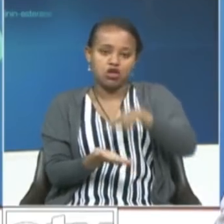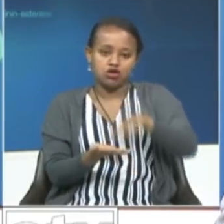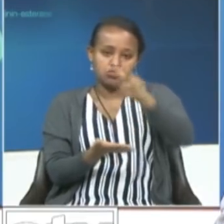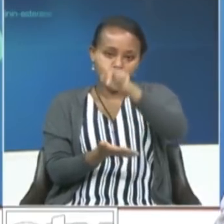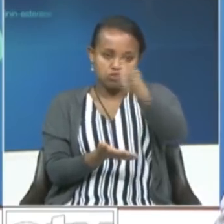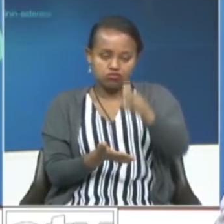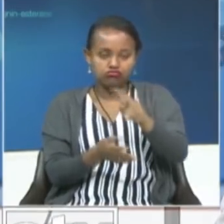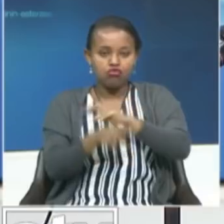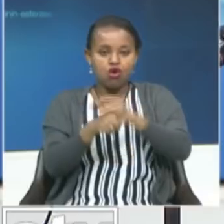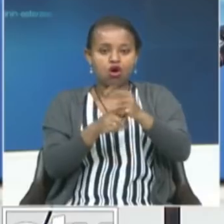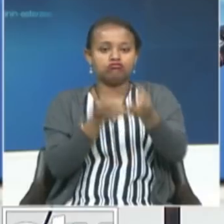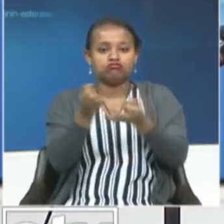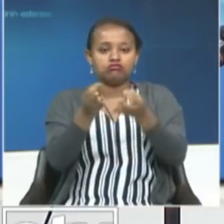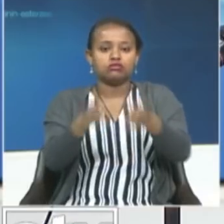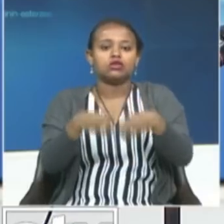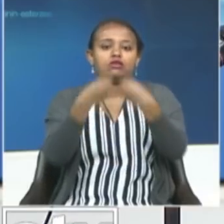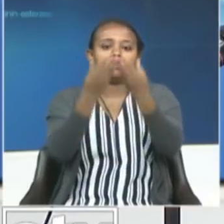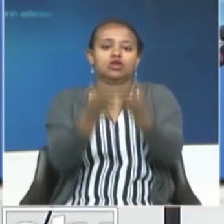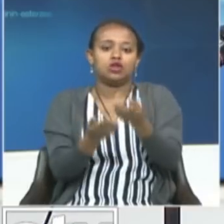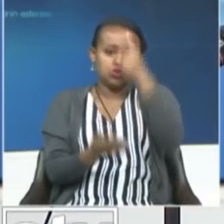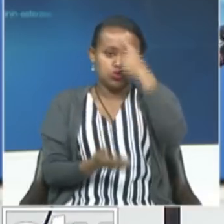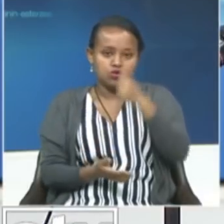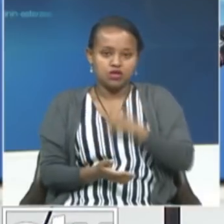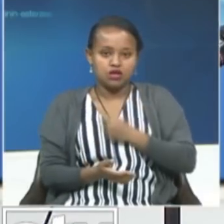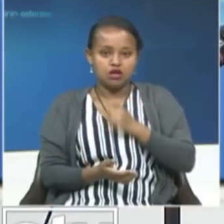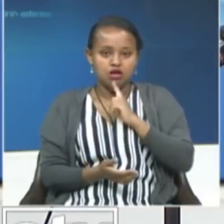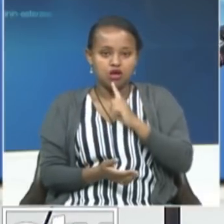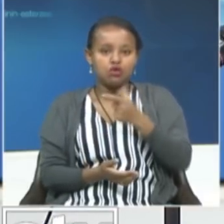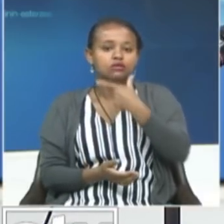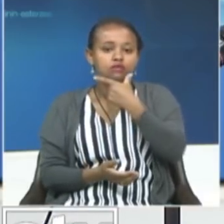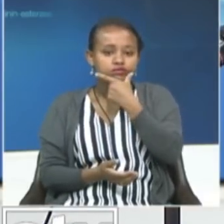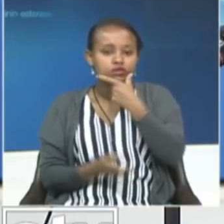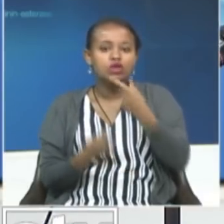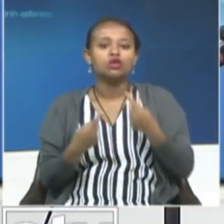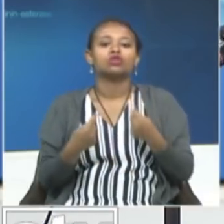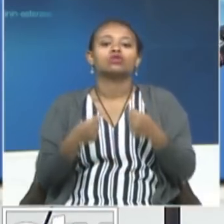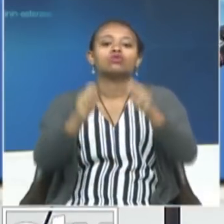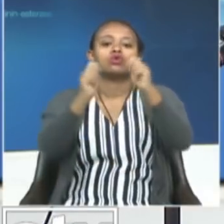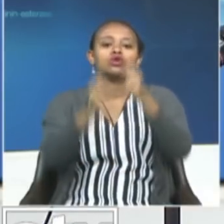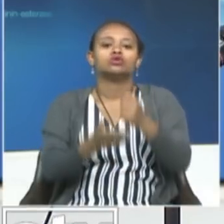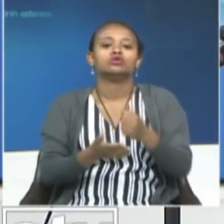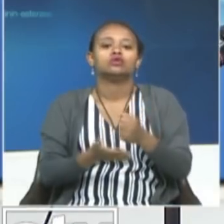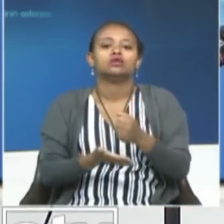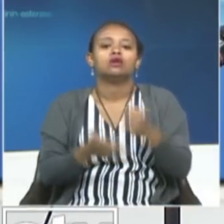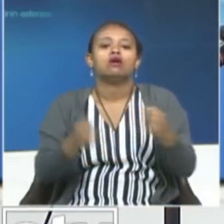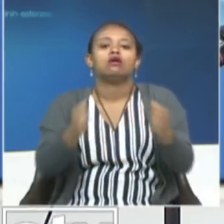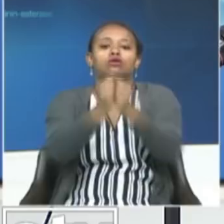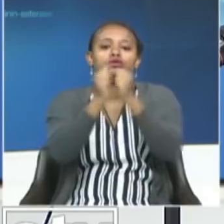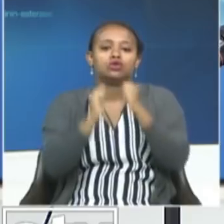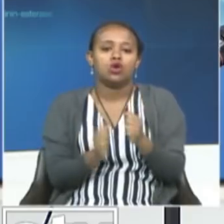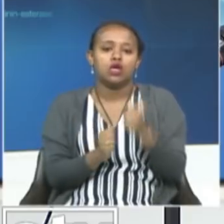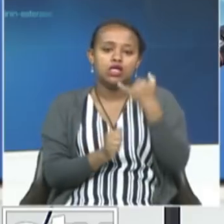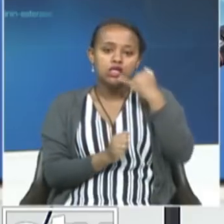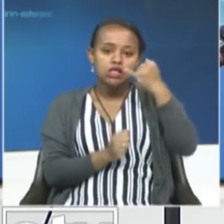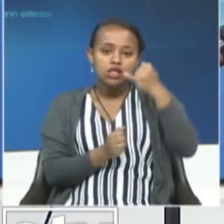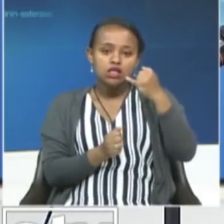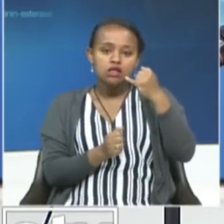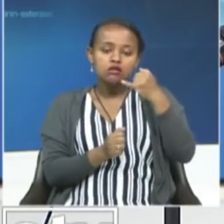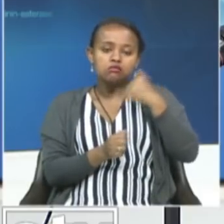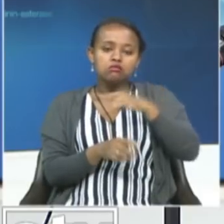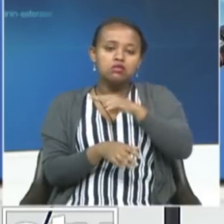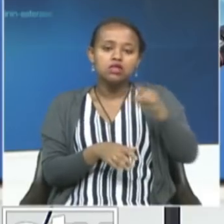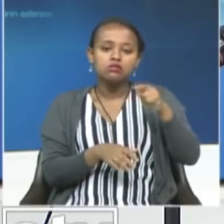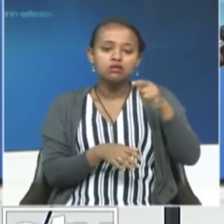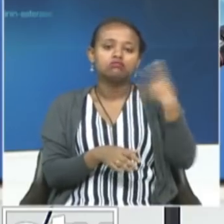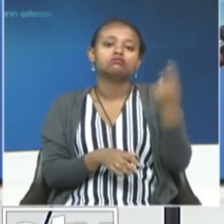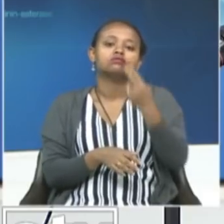ሙያዊ ማብራሪያ እንደሚሰጧችሁ እምነቴ ነው። ትዝብታችሁን፣ ተሞክሯችሁን ልታጋሩን ትችላላችሁ። የስልክ መስመራችንን በመጠቀም ማለት ነው